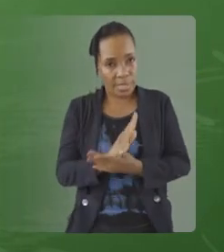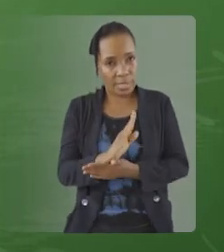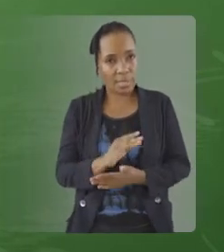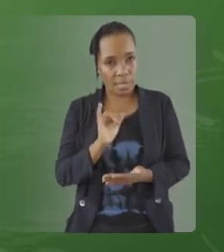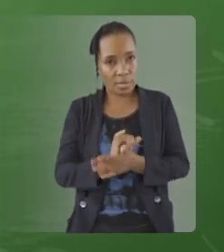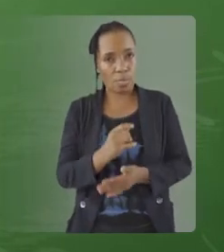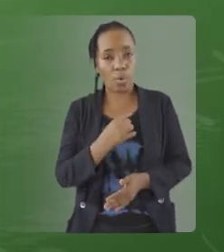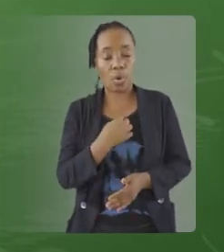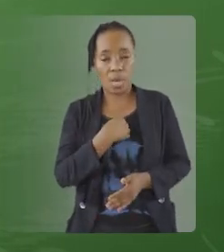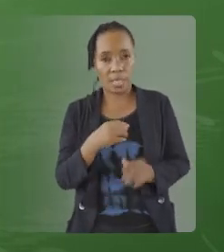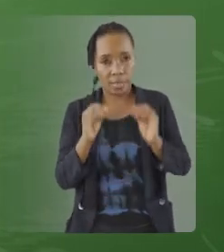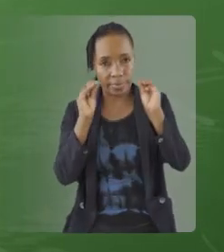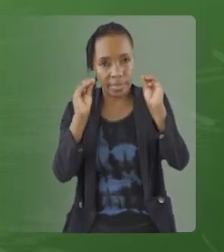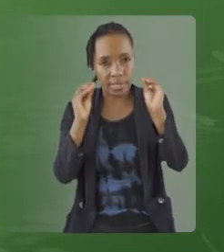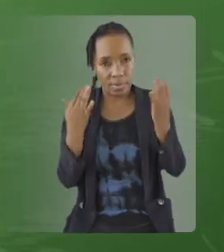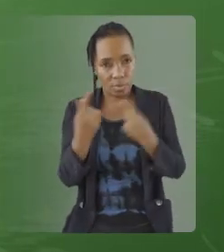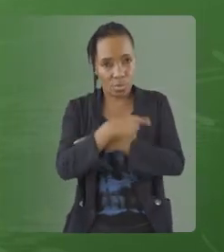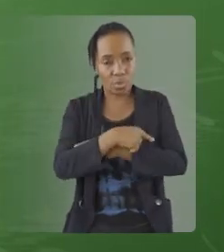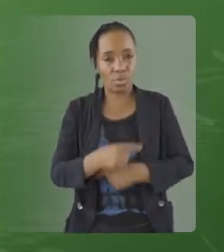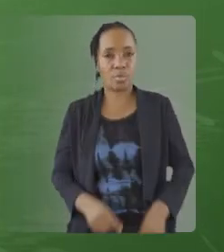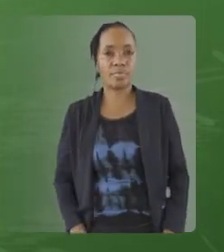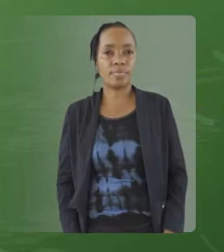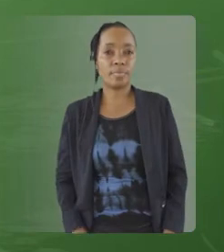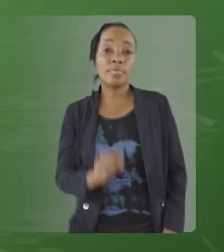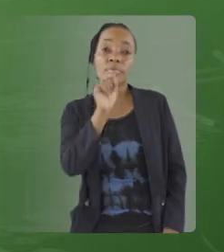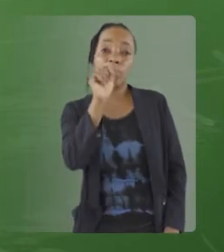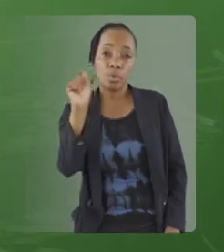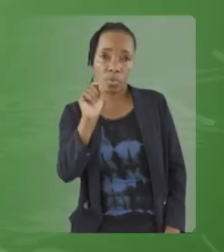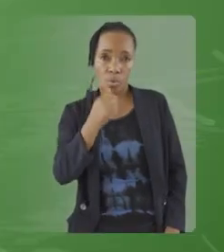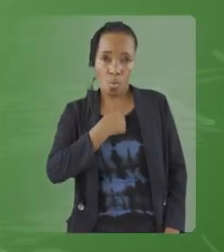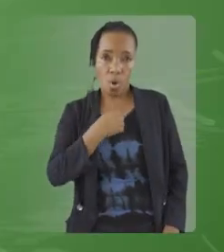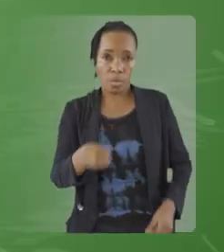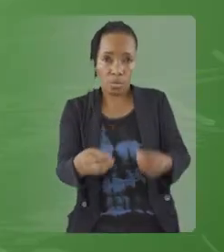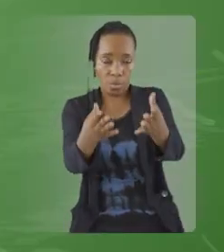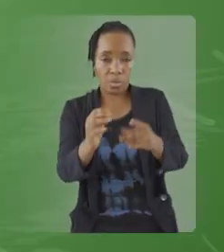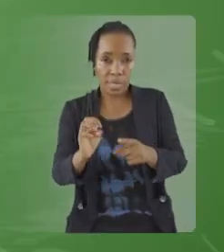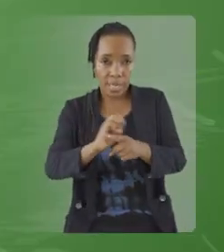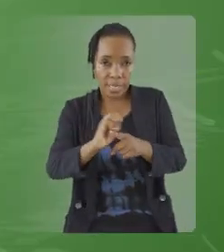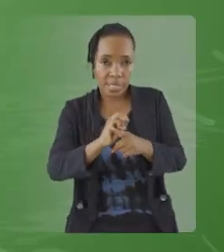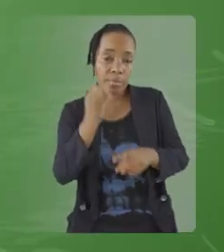nous allons faire un exercice de maison.